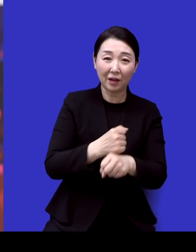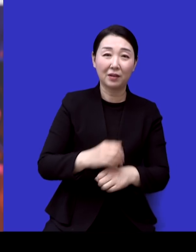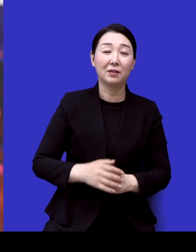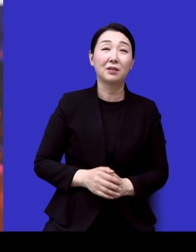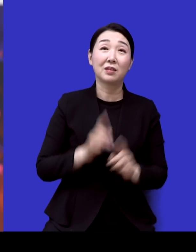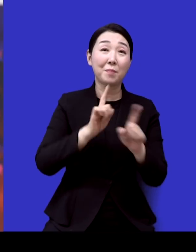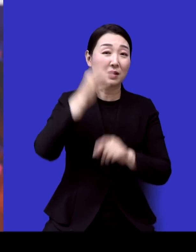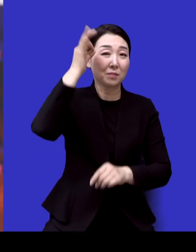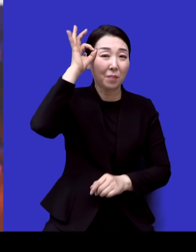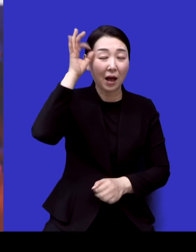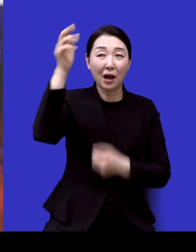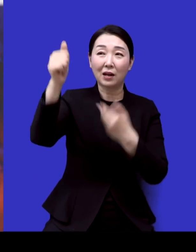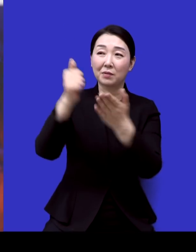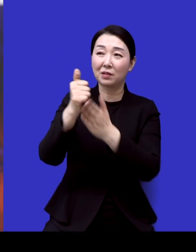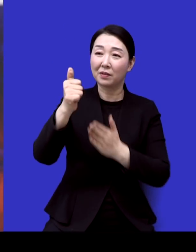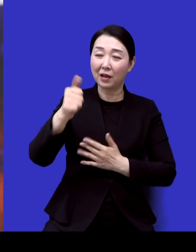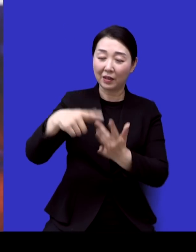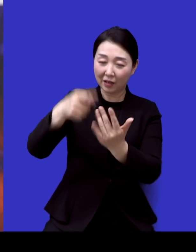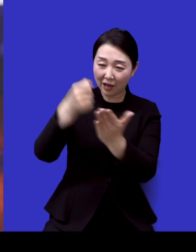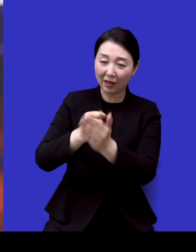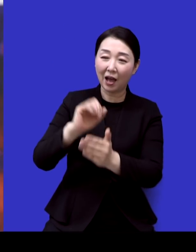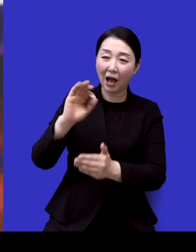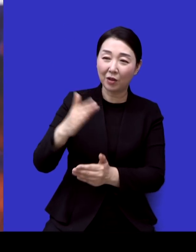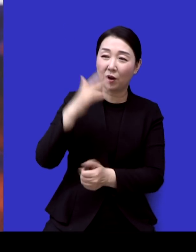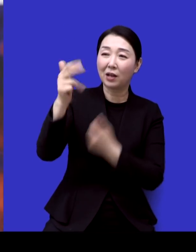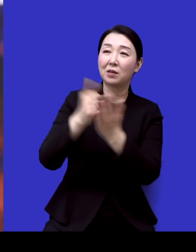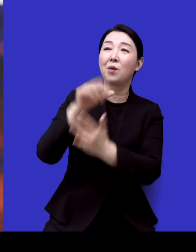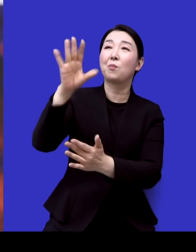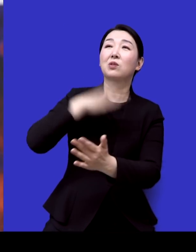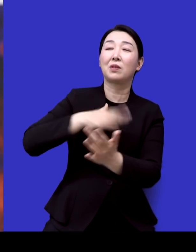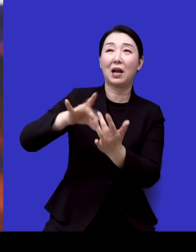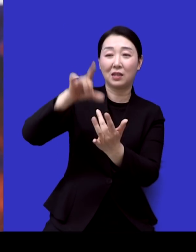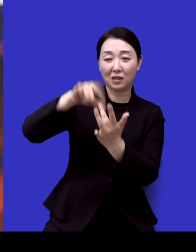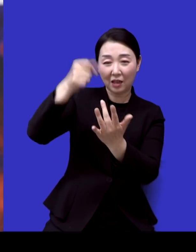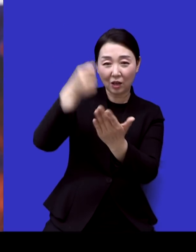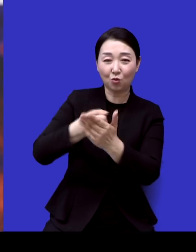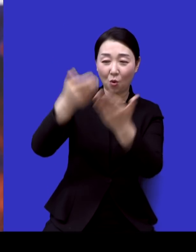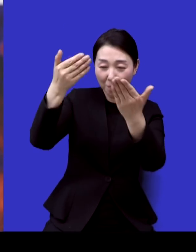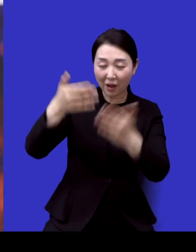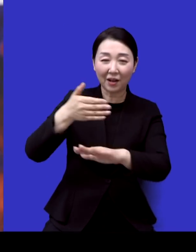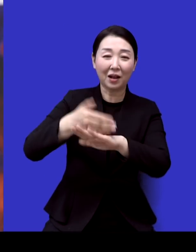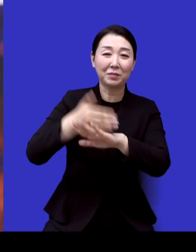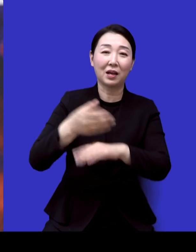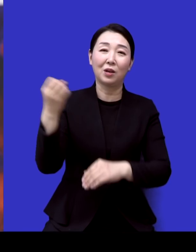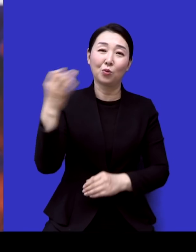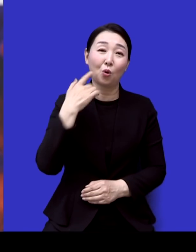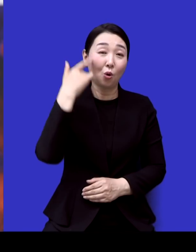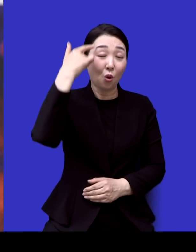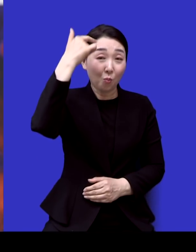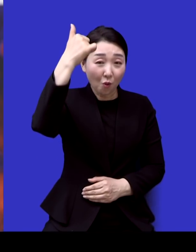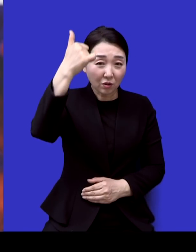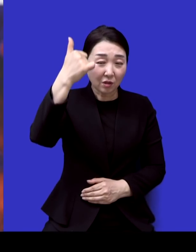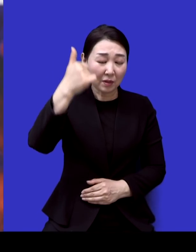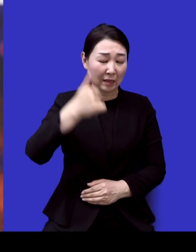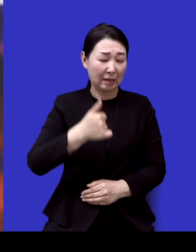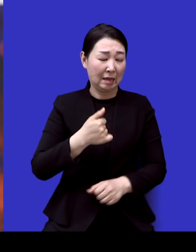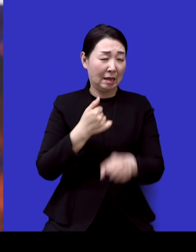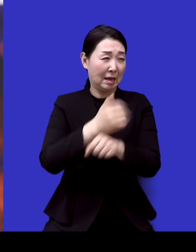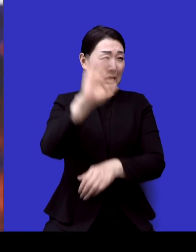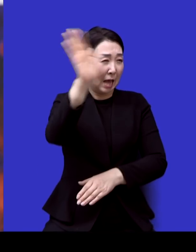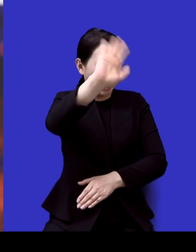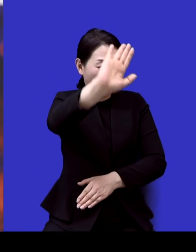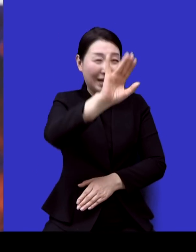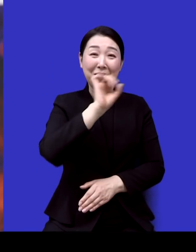우리가 하나님 택한 것이 아니라 하나님 우리를 택하셨다는 것 자체만으로도 너무 감사하고 아멘. 또 목사님은 절대 하지 않겠다고